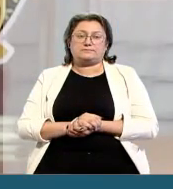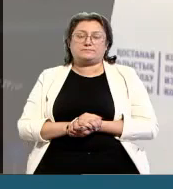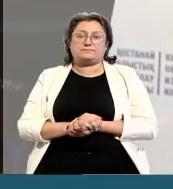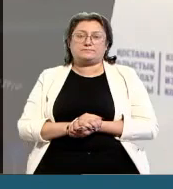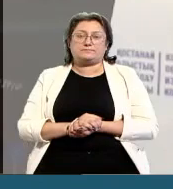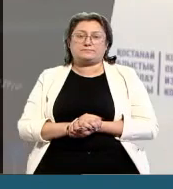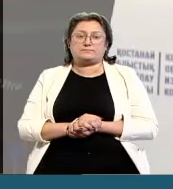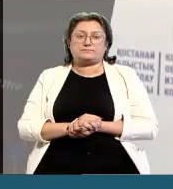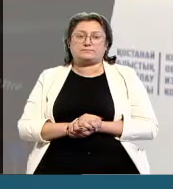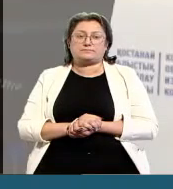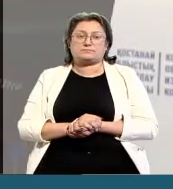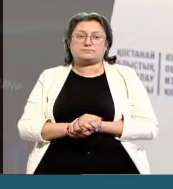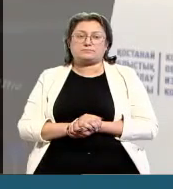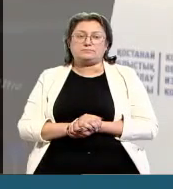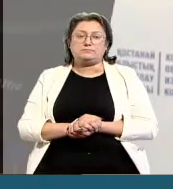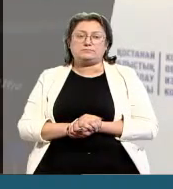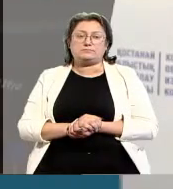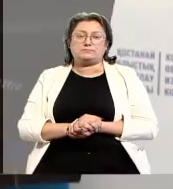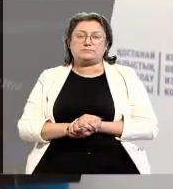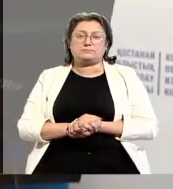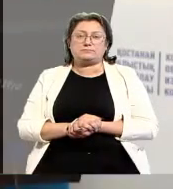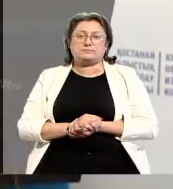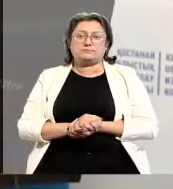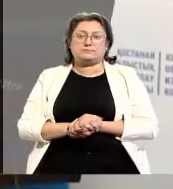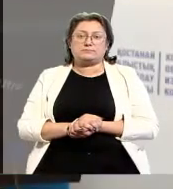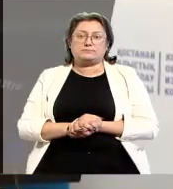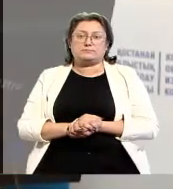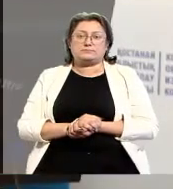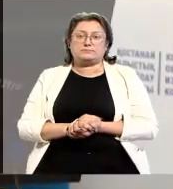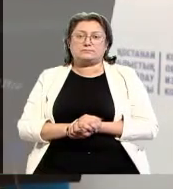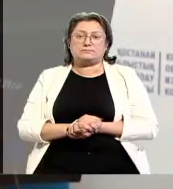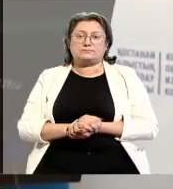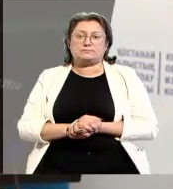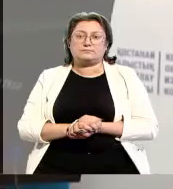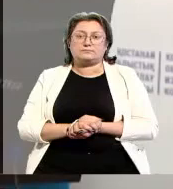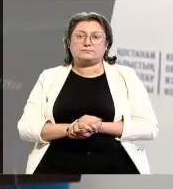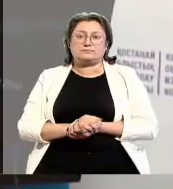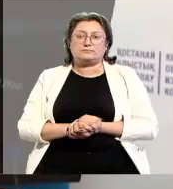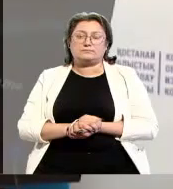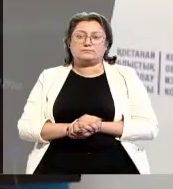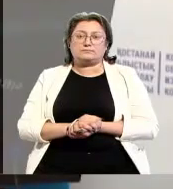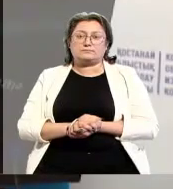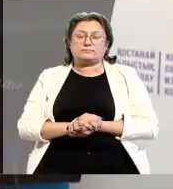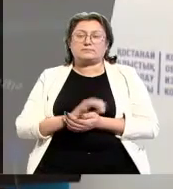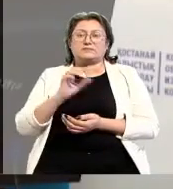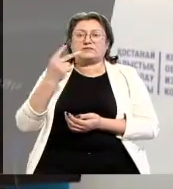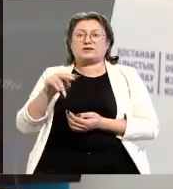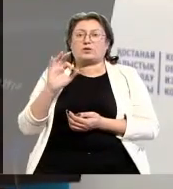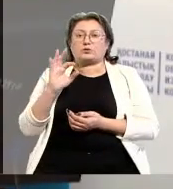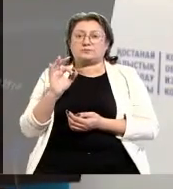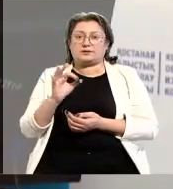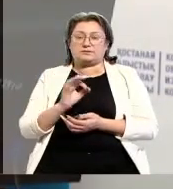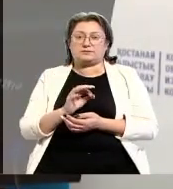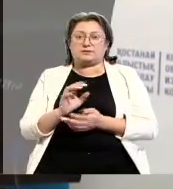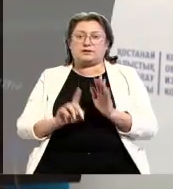күтілуде. Каждый избиратель имеет возможность прийти на участок и проверить себя в списках избирателей. 20 қазаннан бастап әрбір дауыс